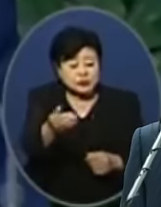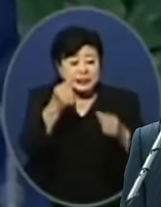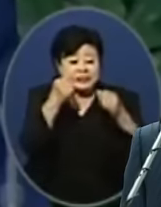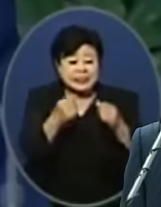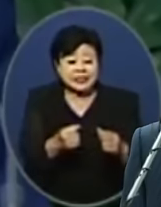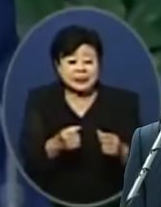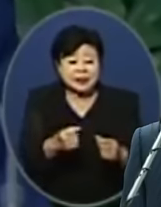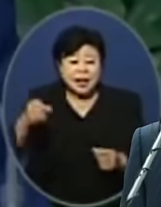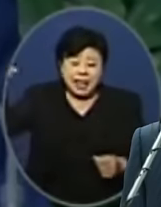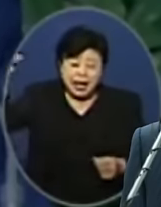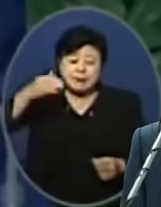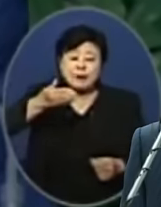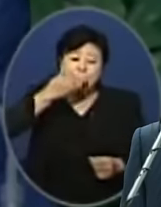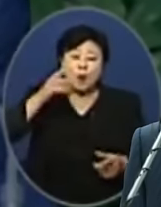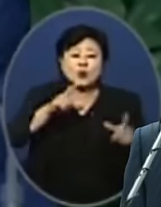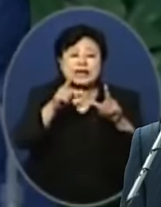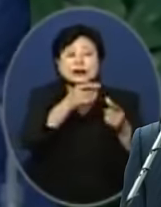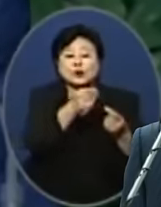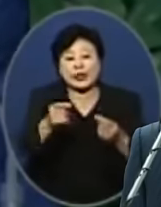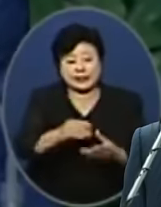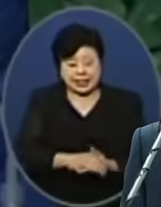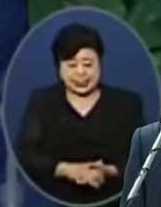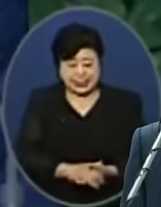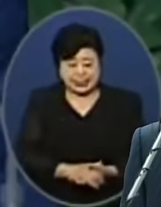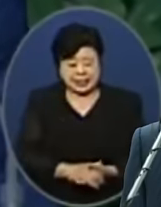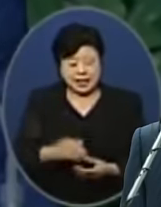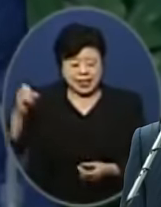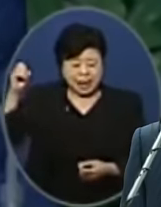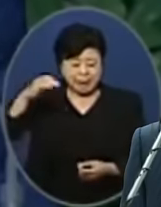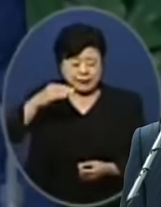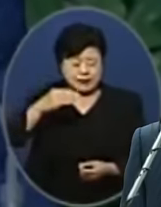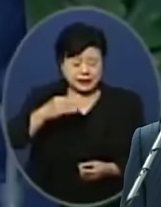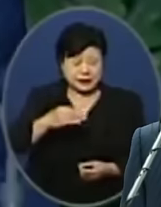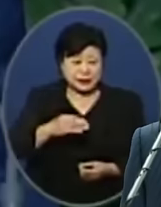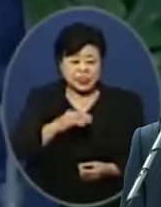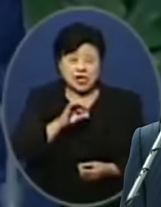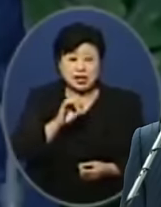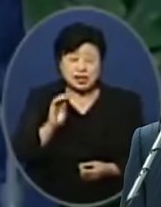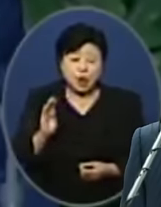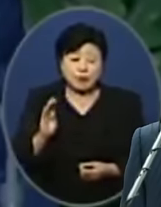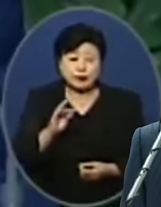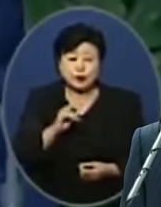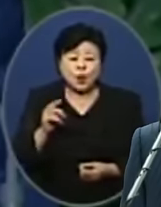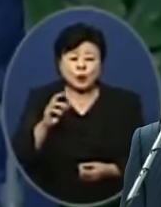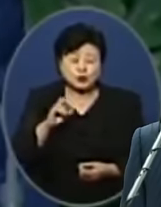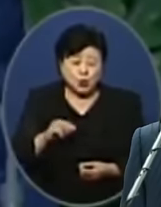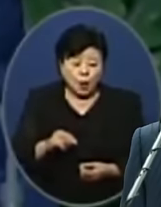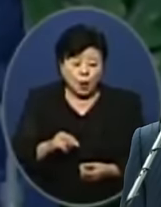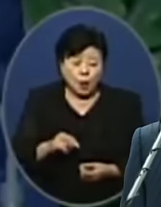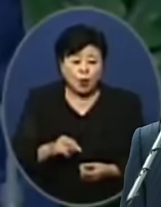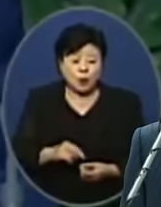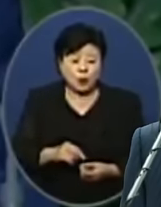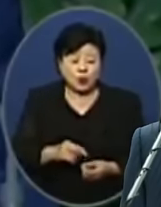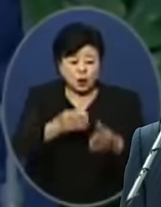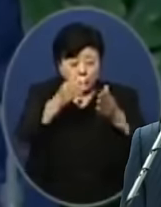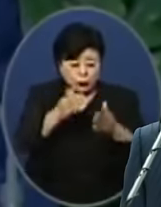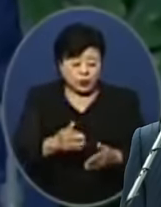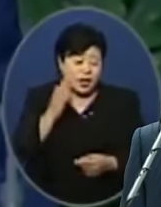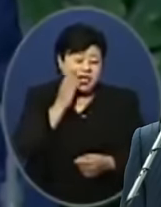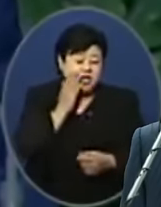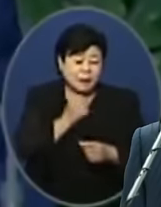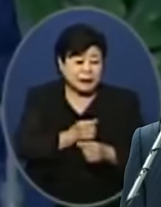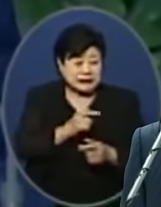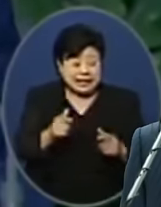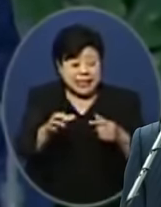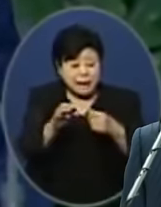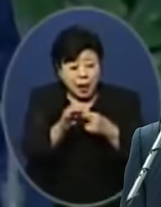것은 햇빛을 먹고 사는 것입니다. 햇빛이 영롭소와 탄소 동화작용을 해서 영양분을 만들지